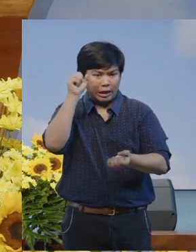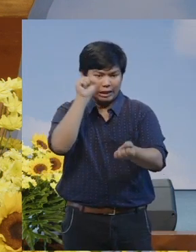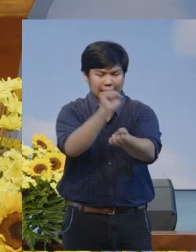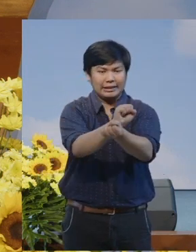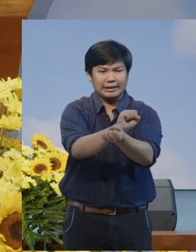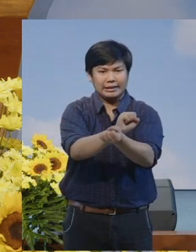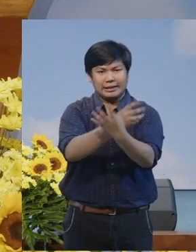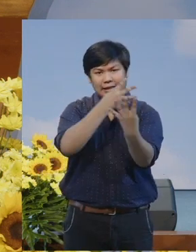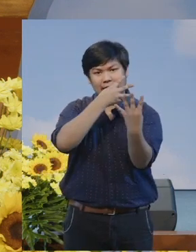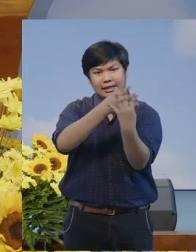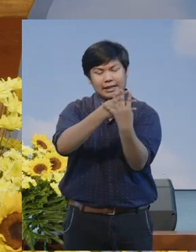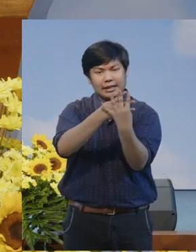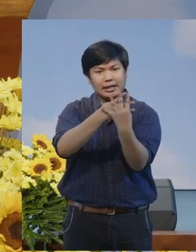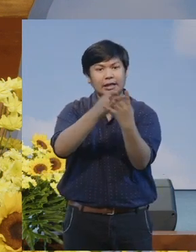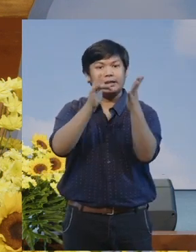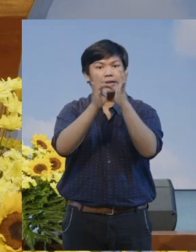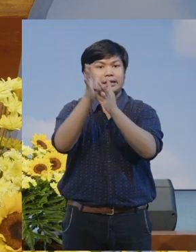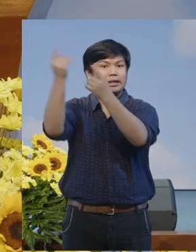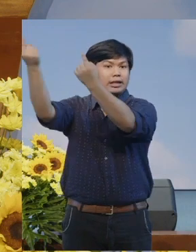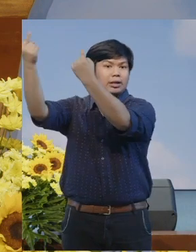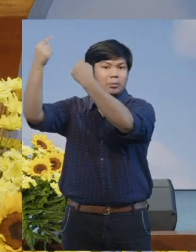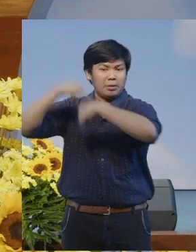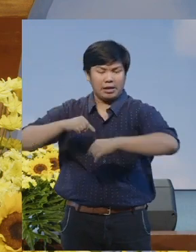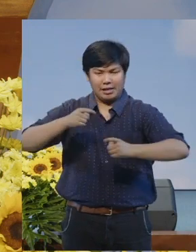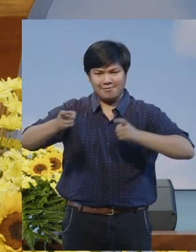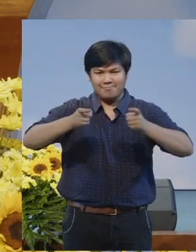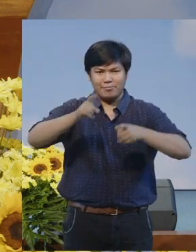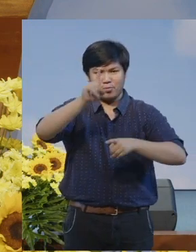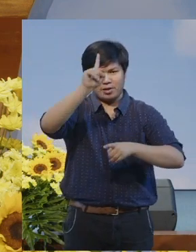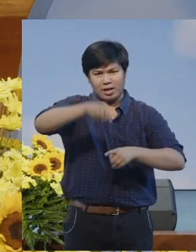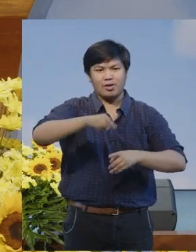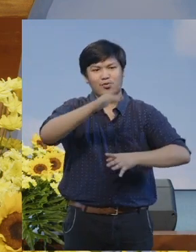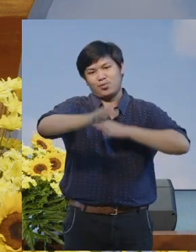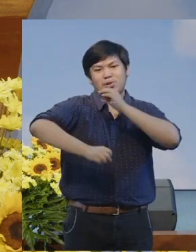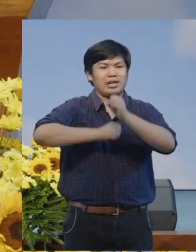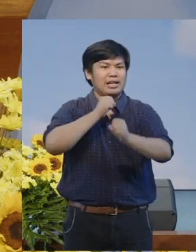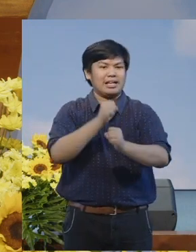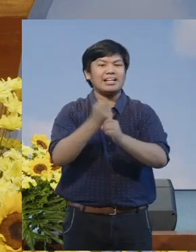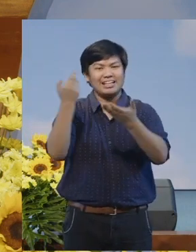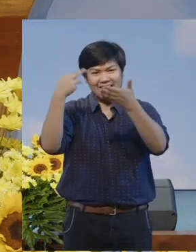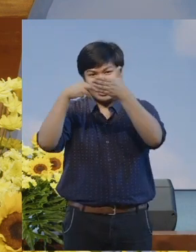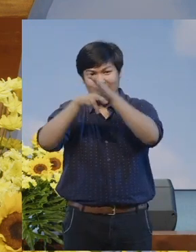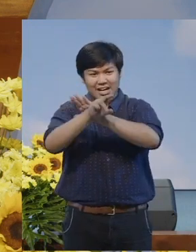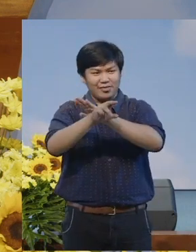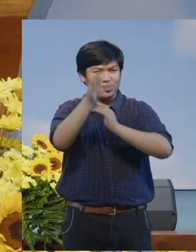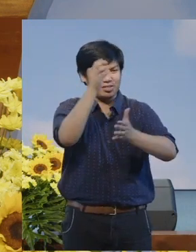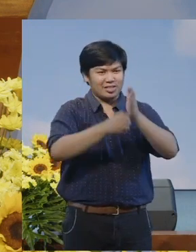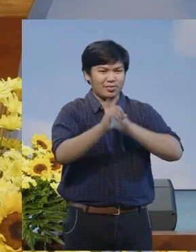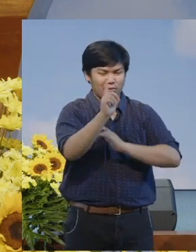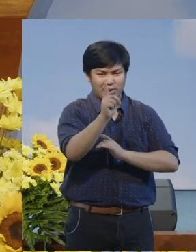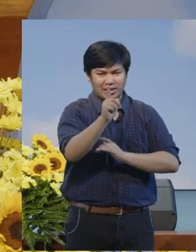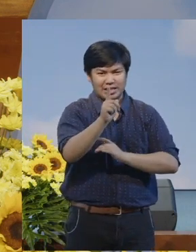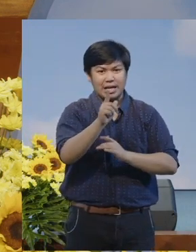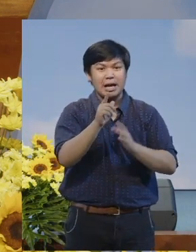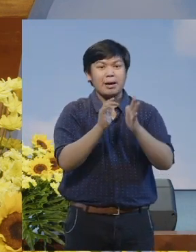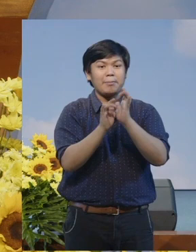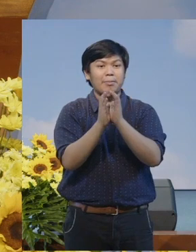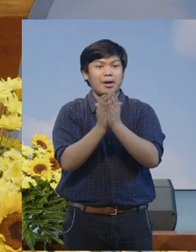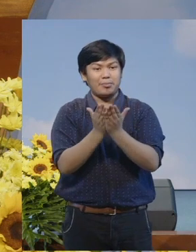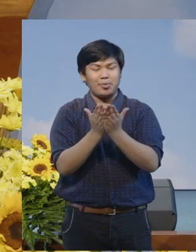hukay pagdating ni Kristo at siya'y maghahari for 1,000 years. Nasa Revelation chapter 20 po yan, verses 2